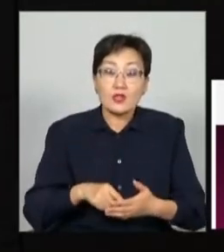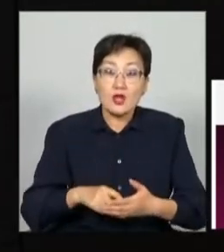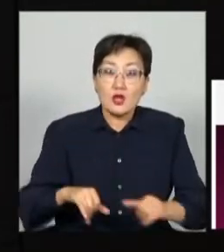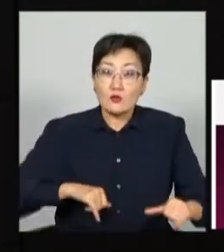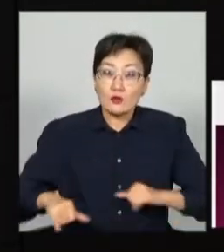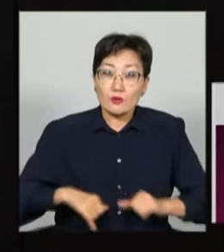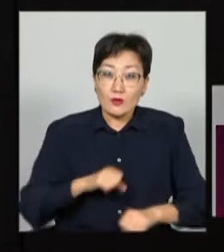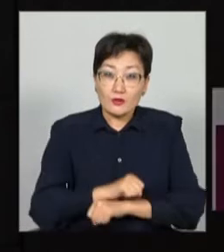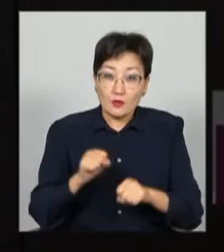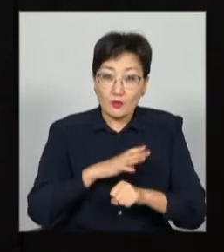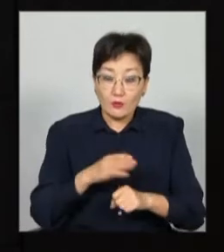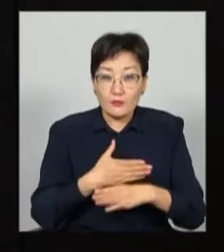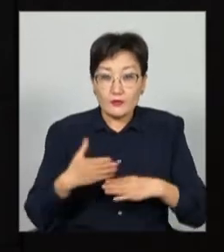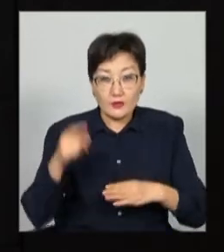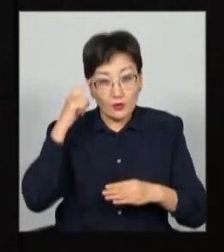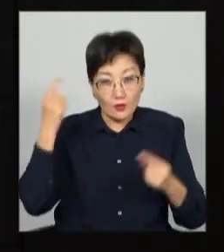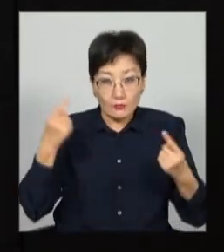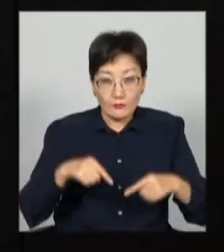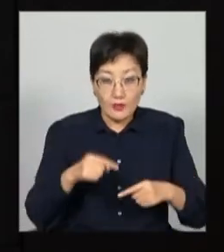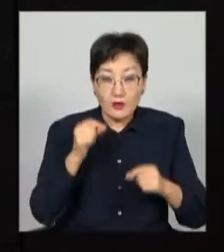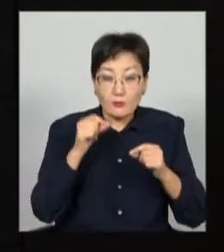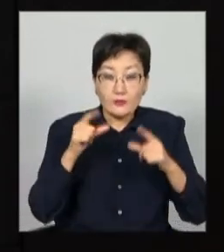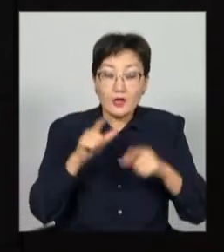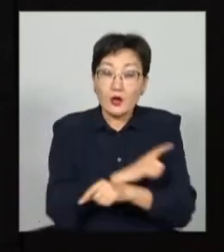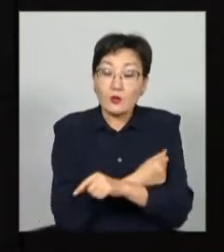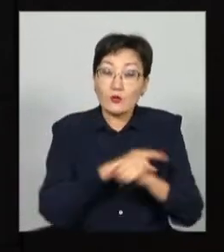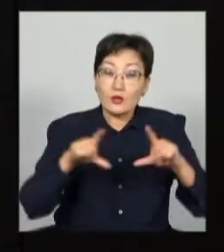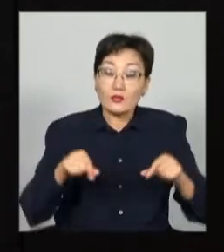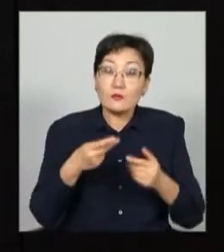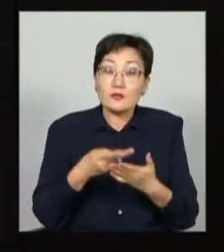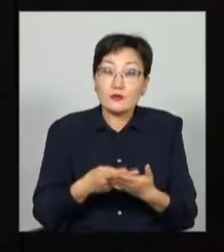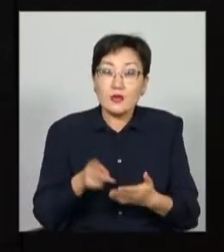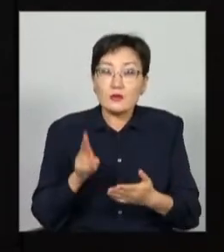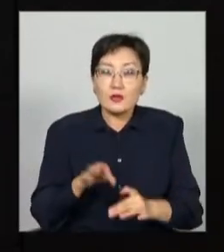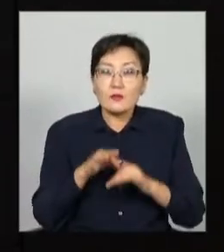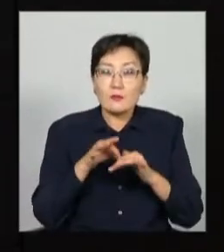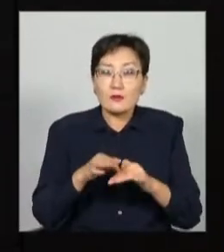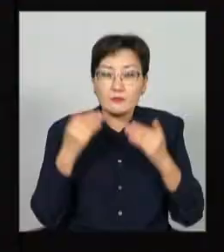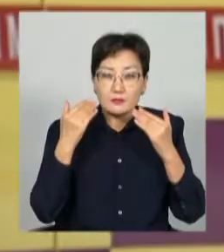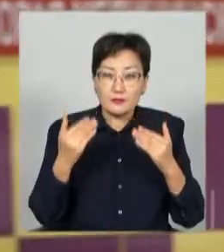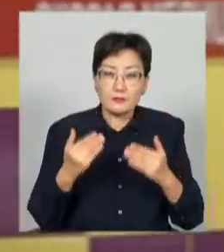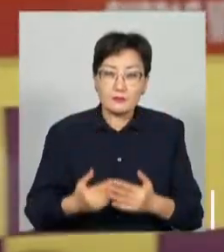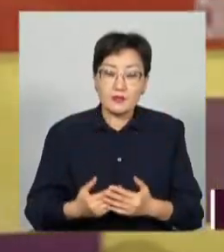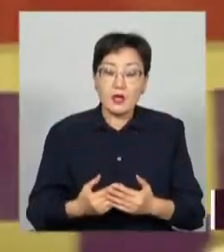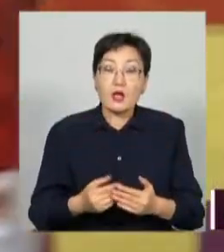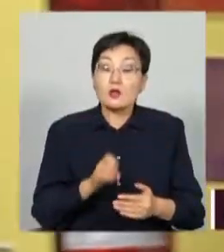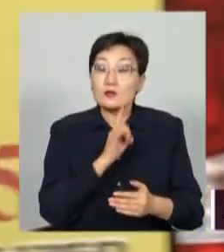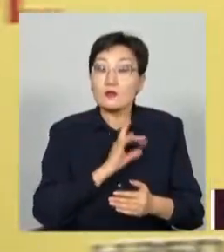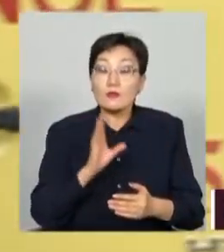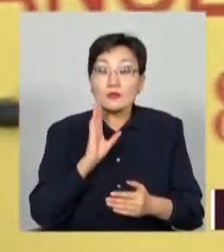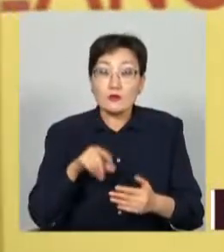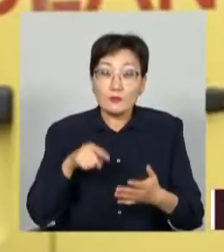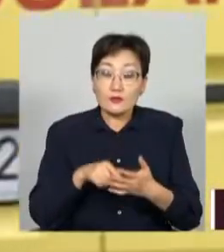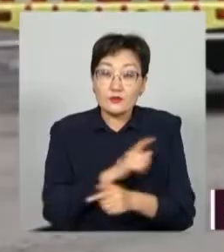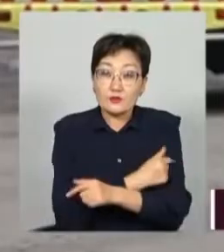еді. Кейіннен есімді жоғалттым. Көзімді ашсам ауруханада жатыр екенмін. Кімнің апарғанын да білмеймін. Шолпан сол күні қалалық